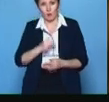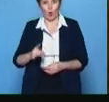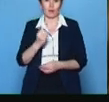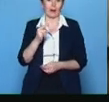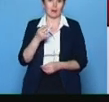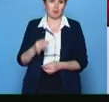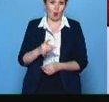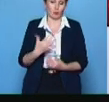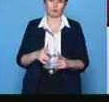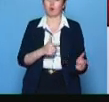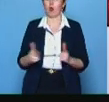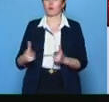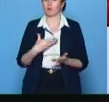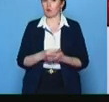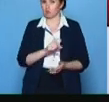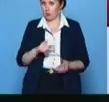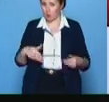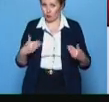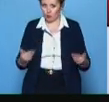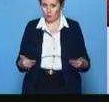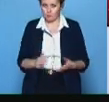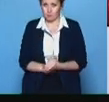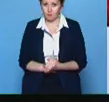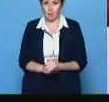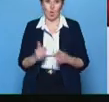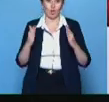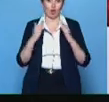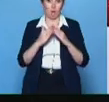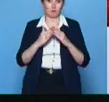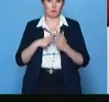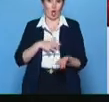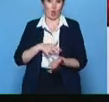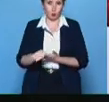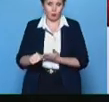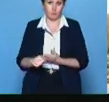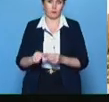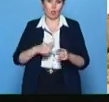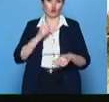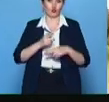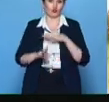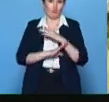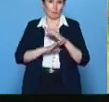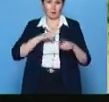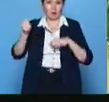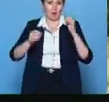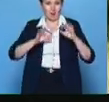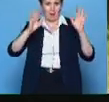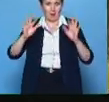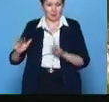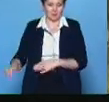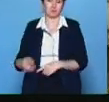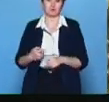предложения. Дом рушат, щепки летят, в Ижевске сносят кировские бараки. На их месте появится жилой комплекс